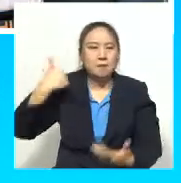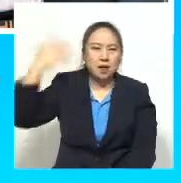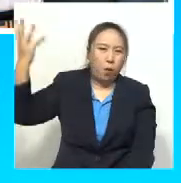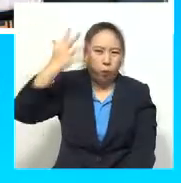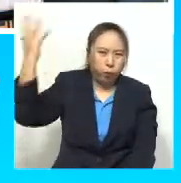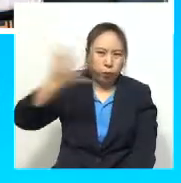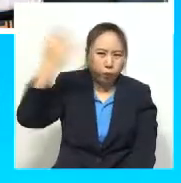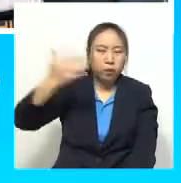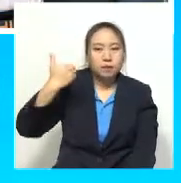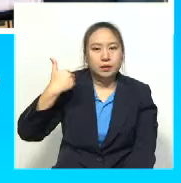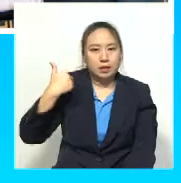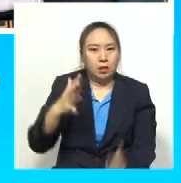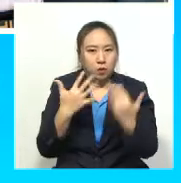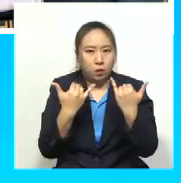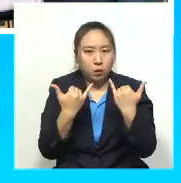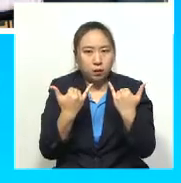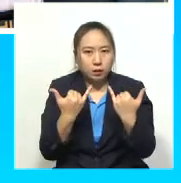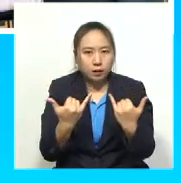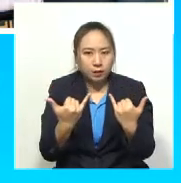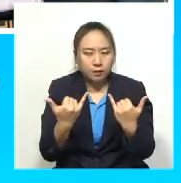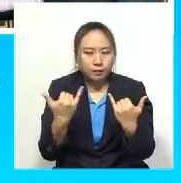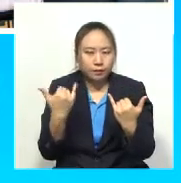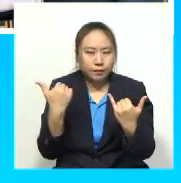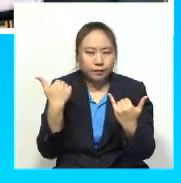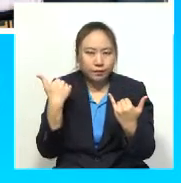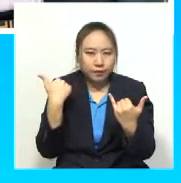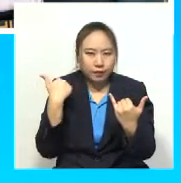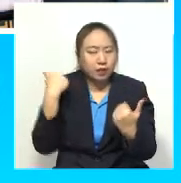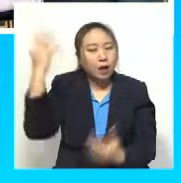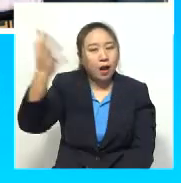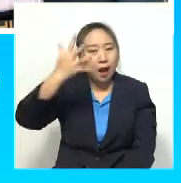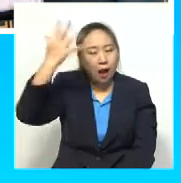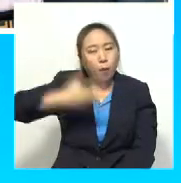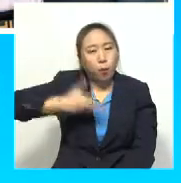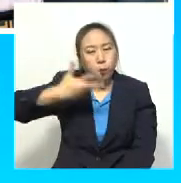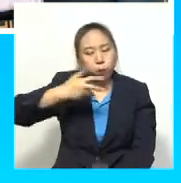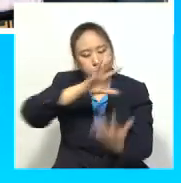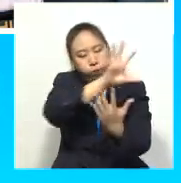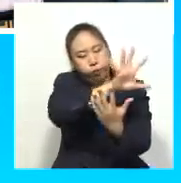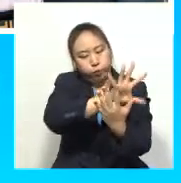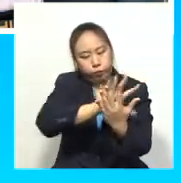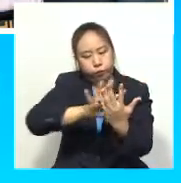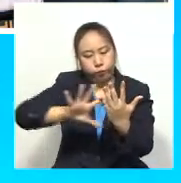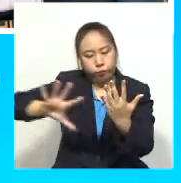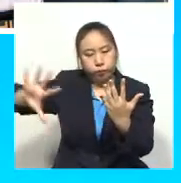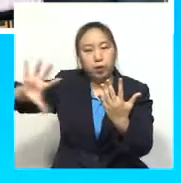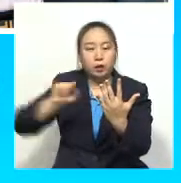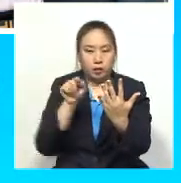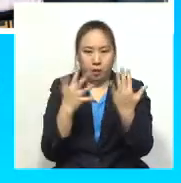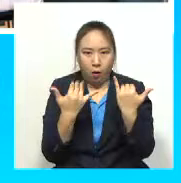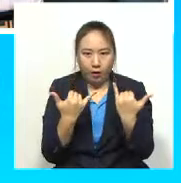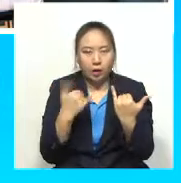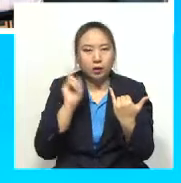ำลังแรงขึ้นมาตอนนี้ย่อมมีร่องความกดอากาศต่ำพาดผ่านภาคเหนือภาคตะวันออกเฉียงเหนือตรงนี้เราเองนะครับก็ต้องมี